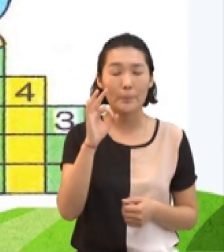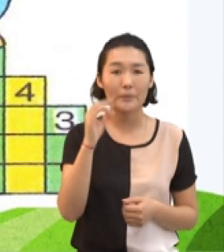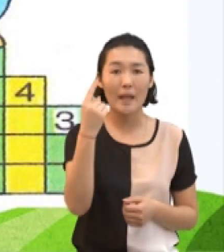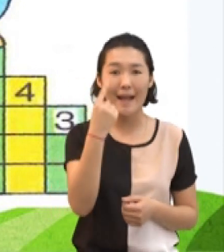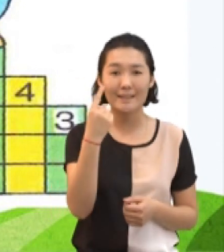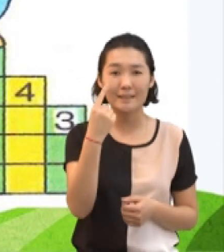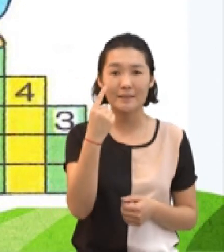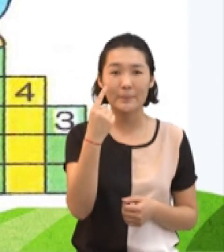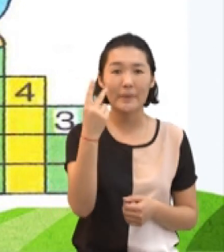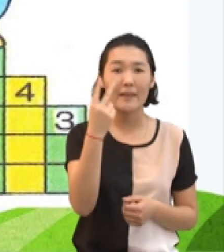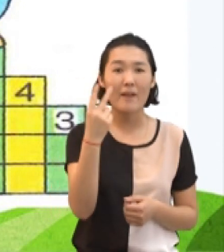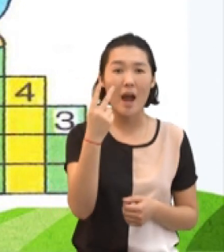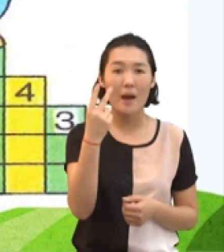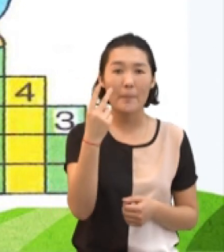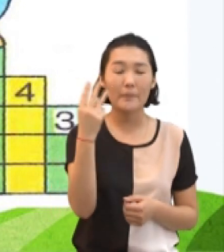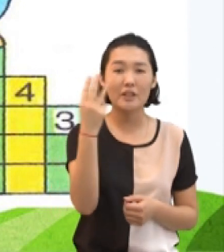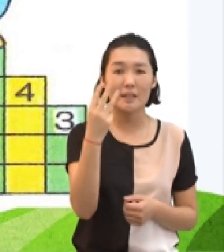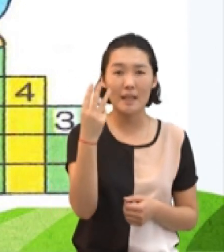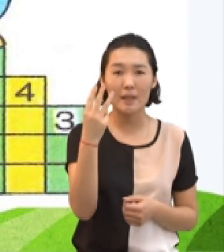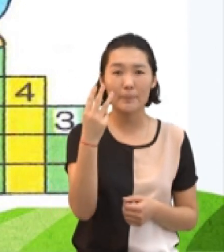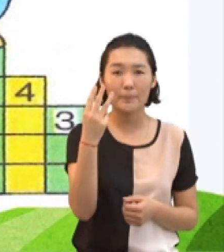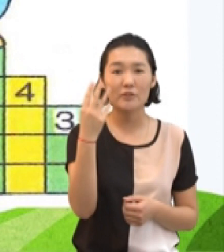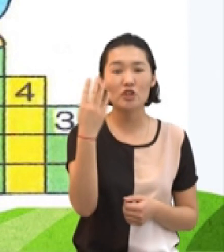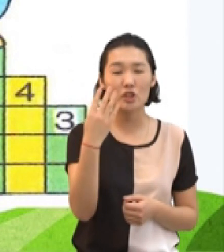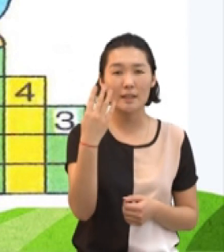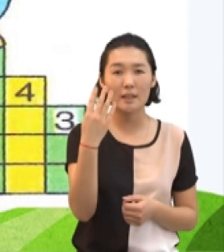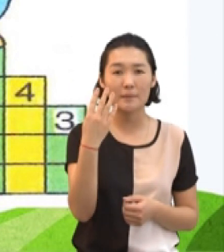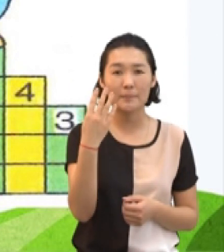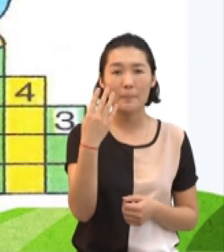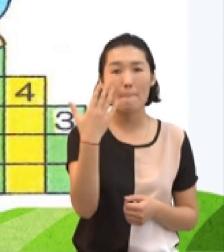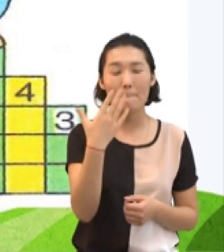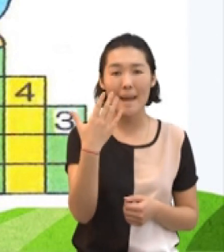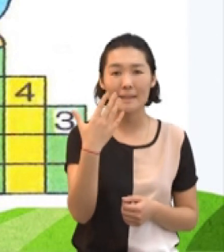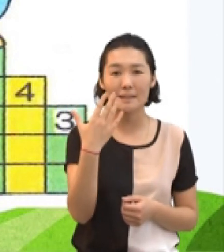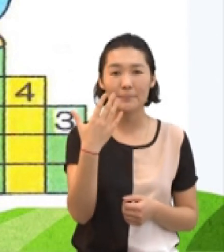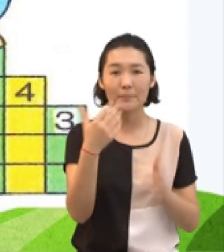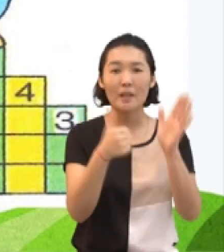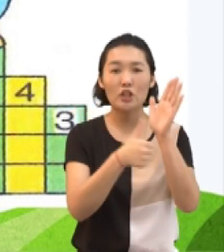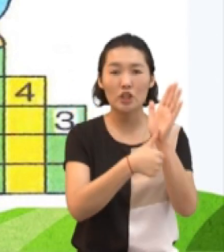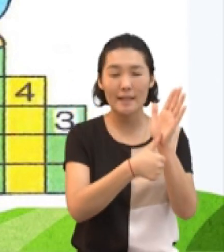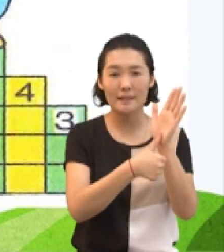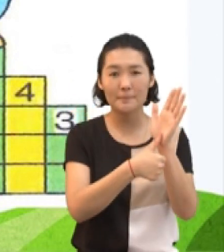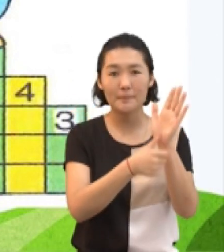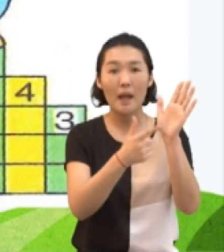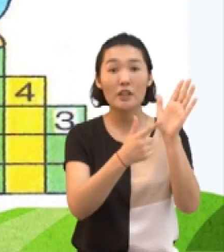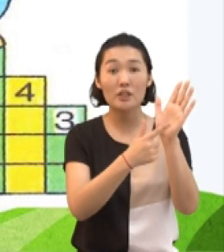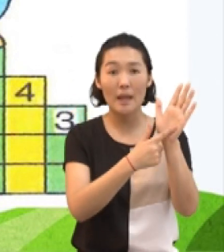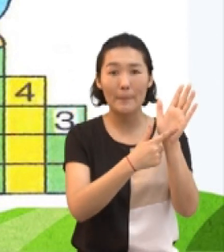0, 1, 2, 3, 4, 5,